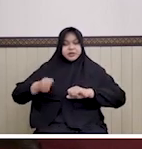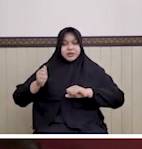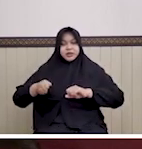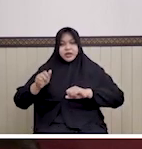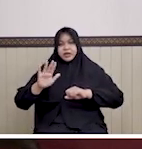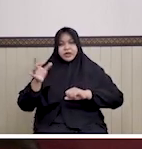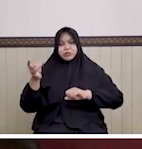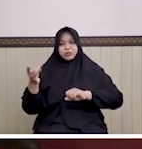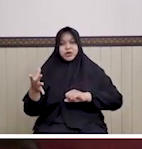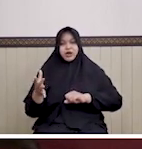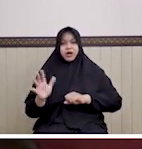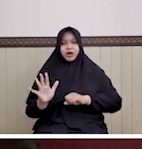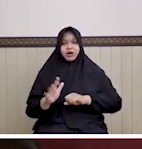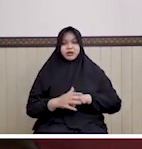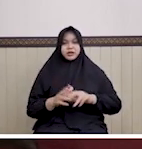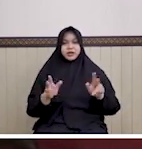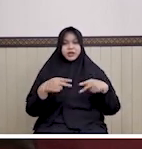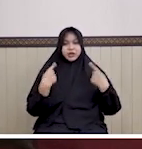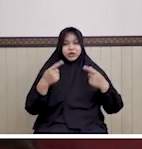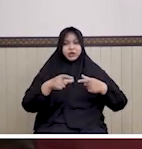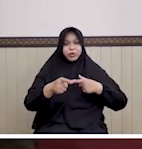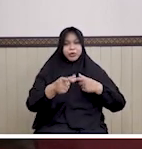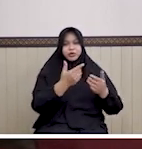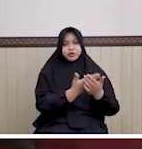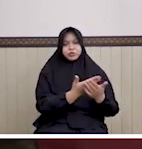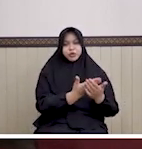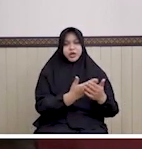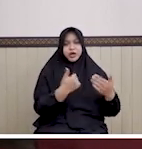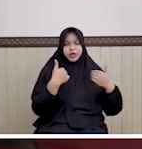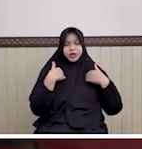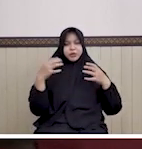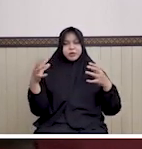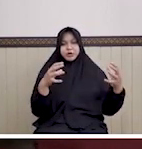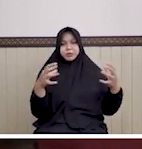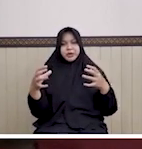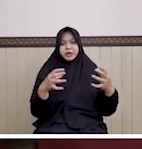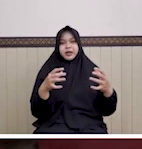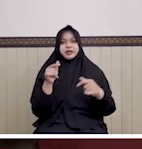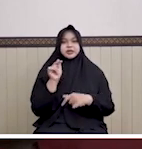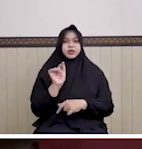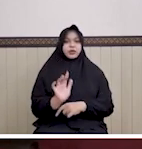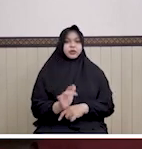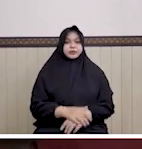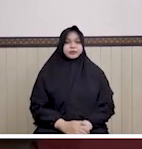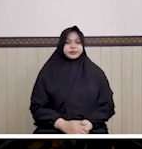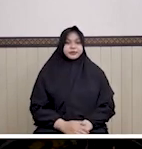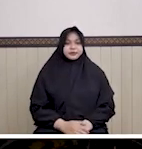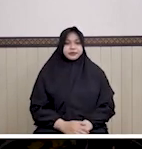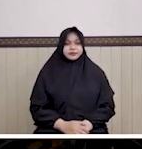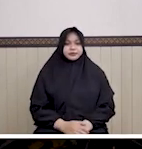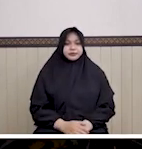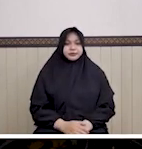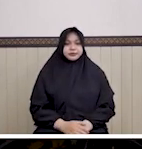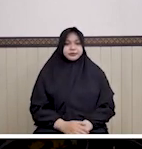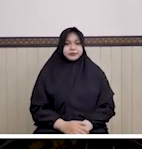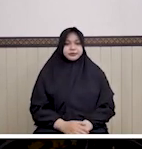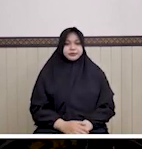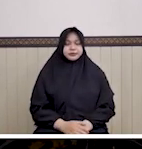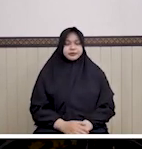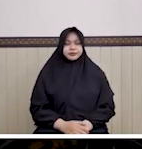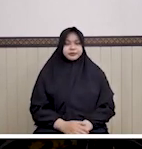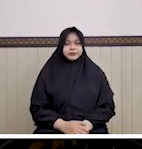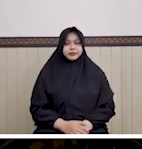tidak mudah Pak kita untuk proses pembuktian Kanada perdebatan kencang di sana dan terjadi